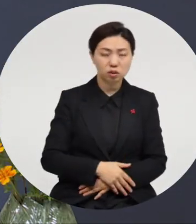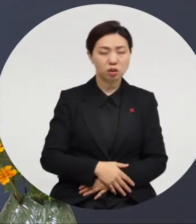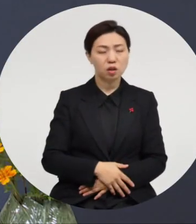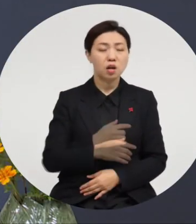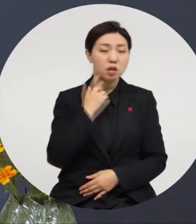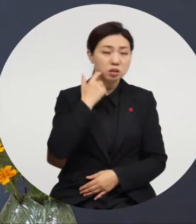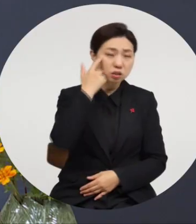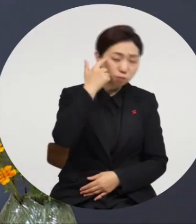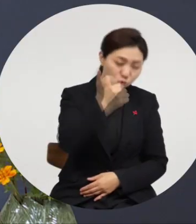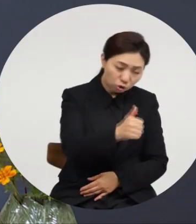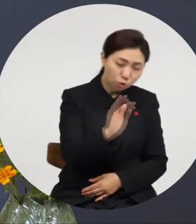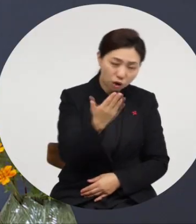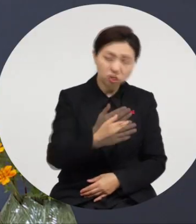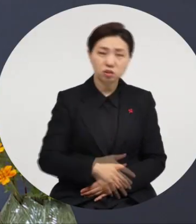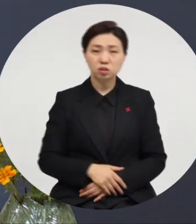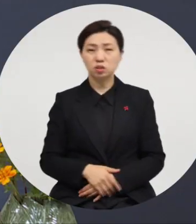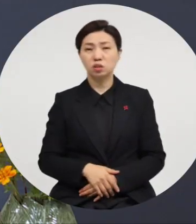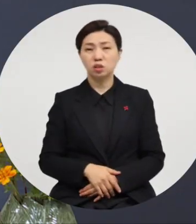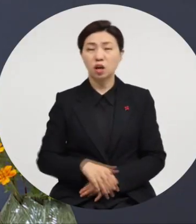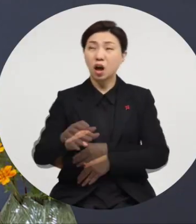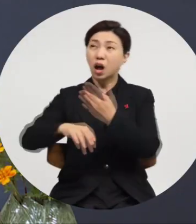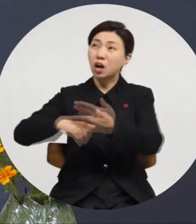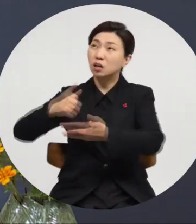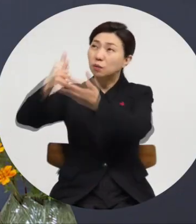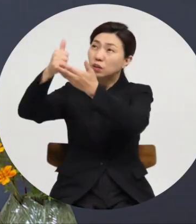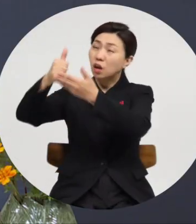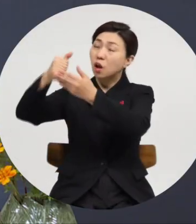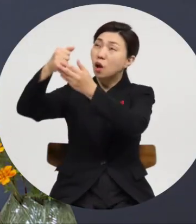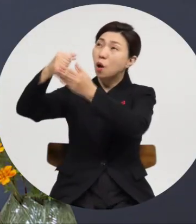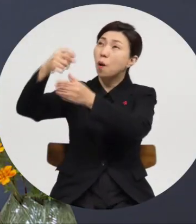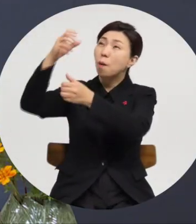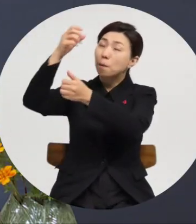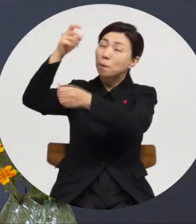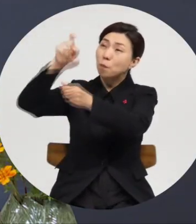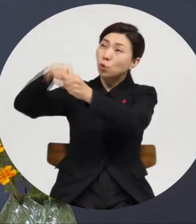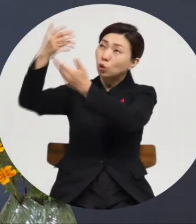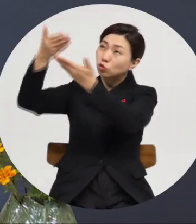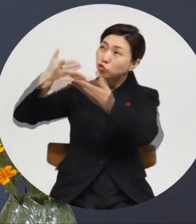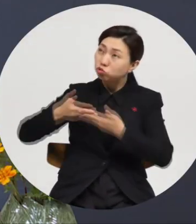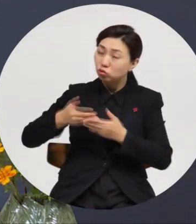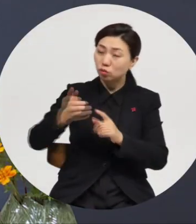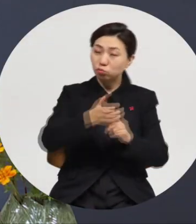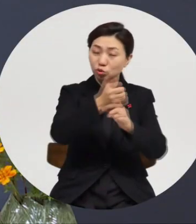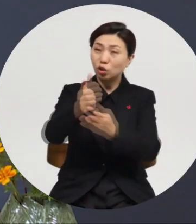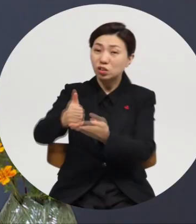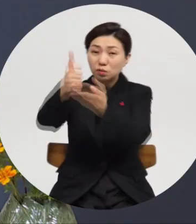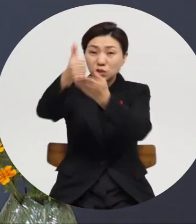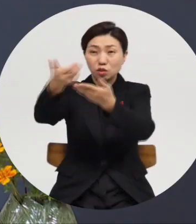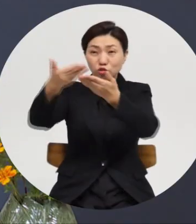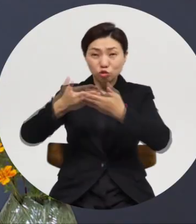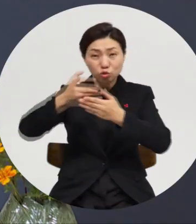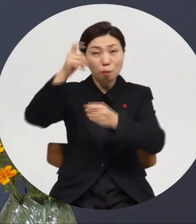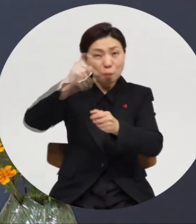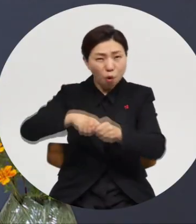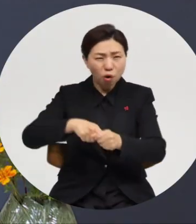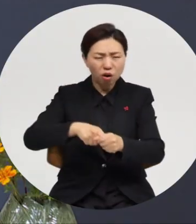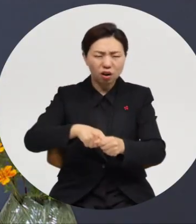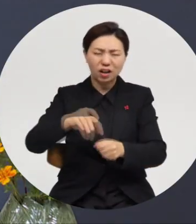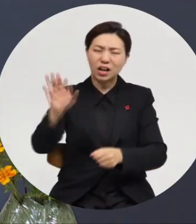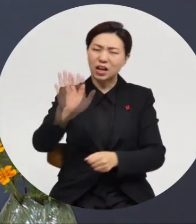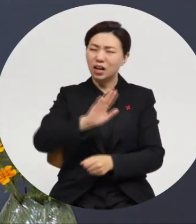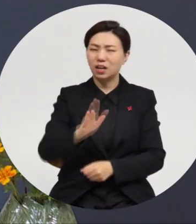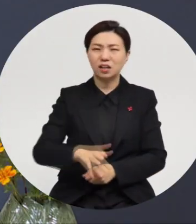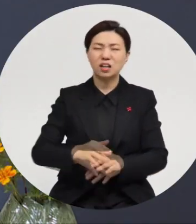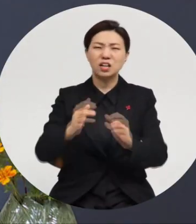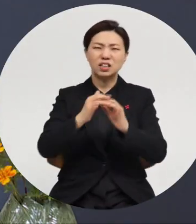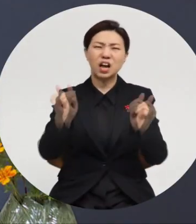신부가 되든지 그건 자유라는 거예요. 목적을 갖고 살든지요. 그러니까 하나님으로부터 부여한 목적, 부처님이 주신 목적 이런 말은